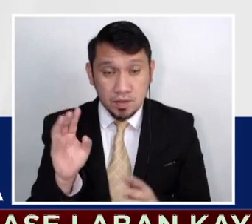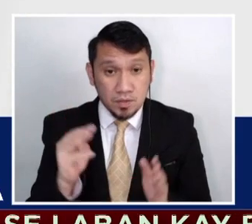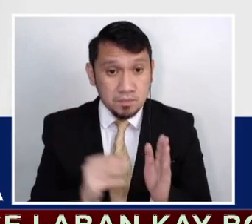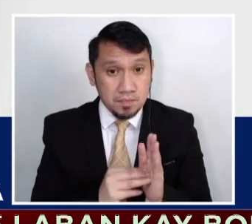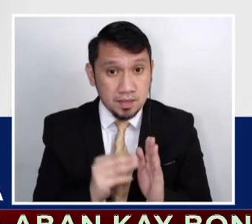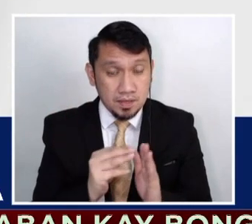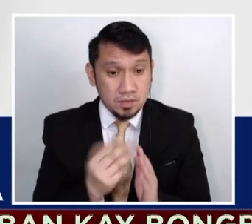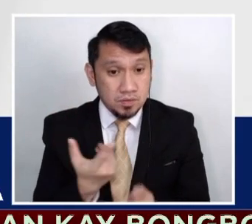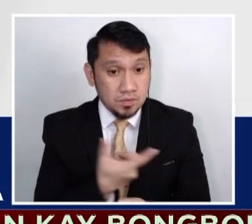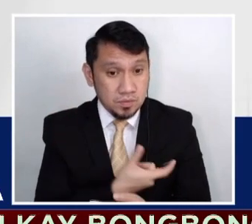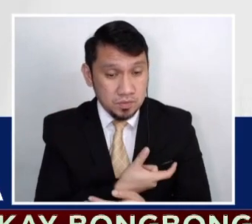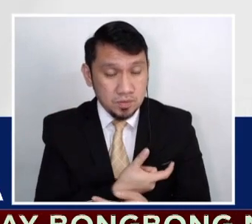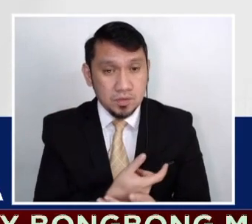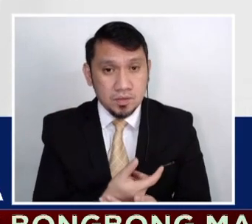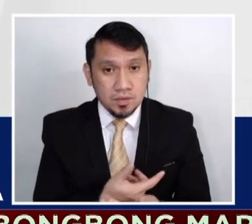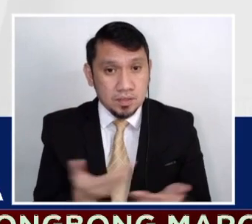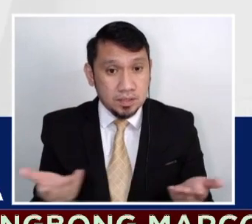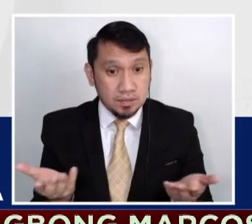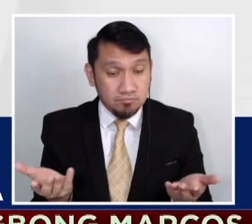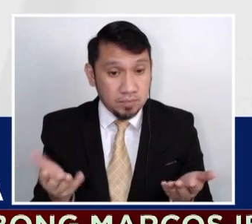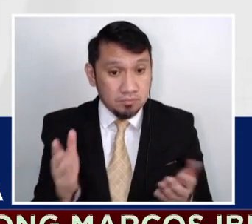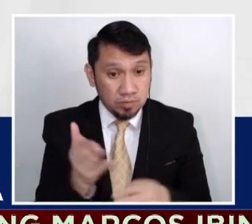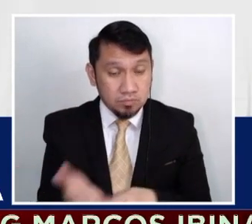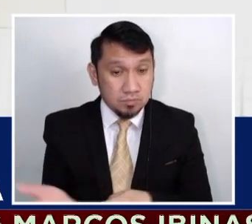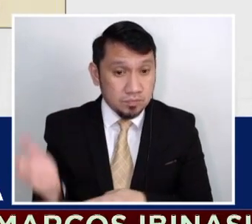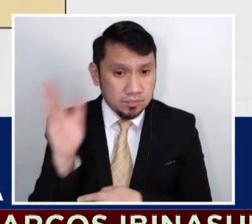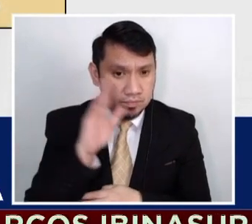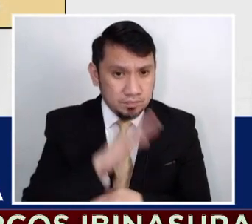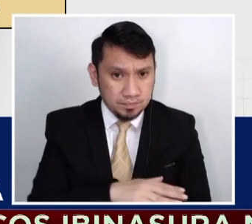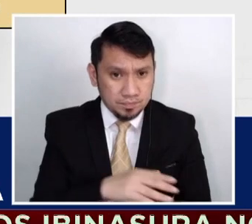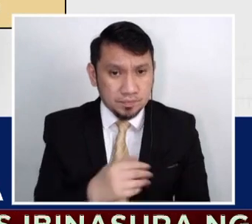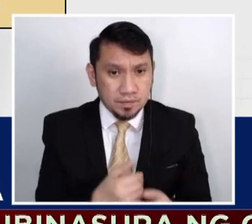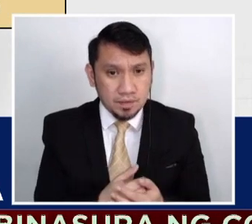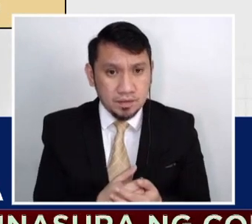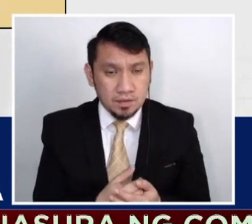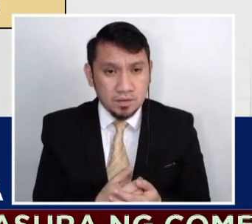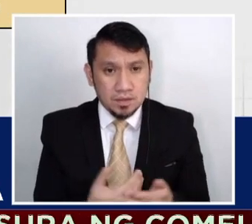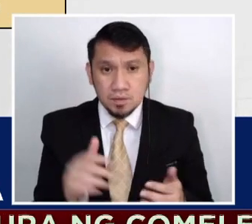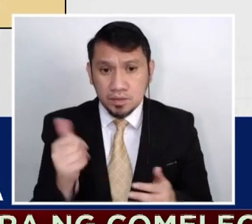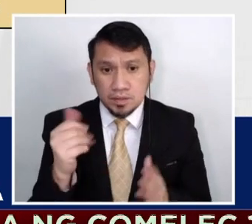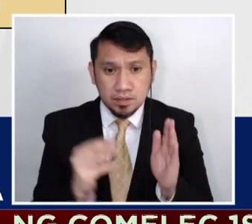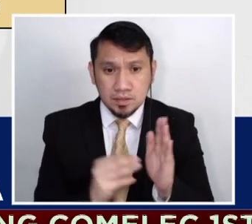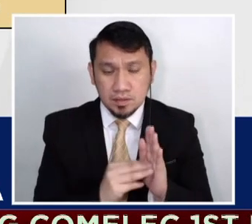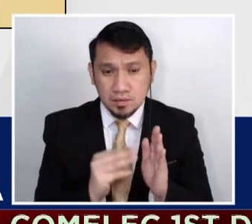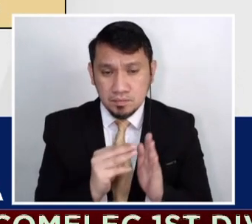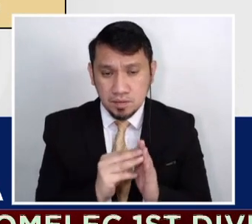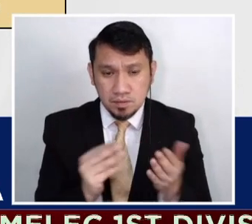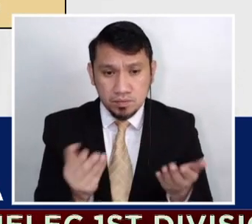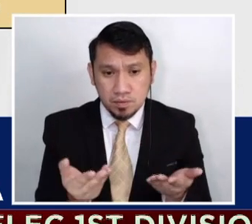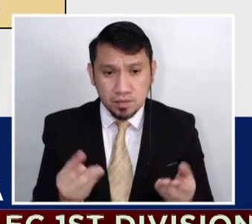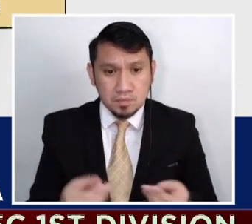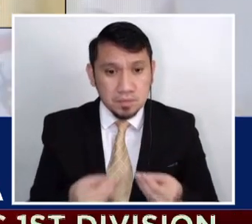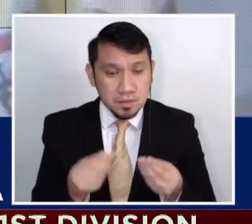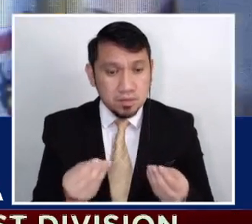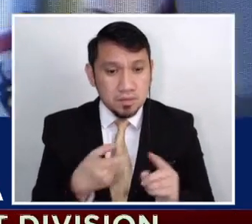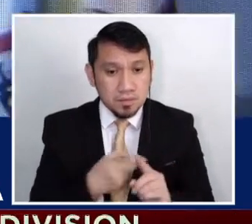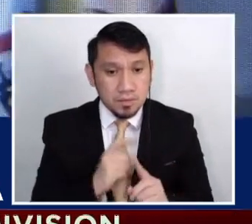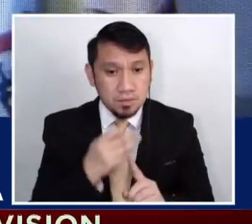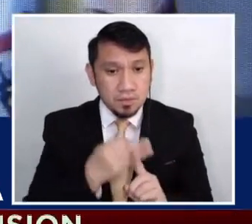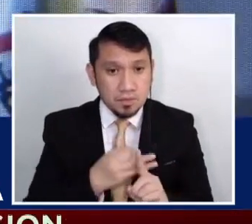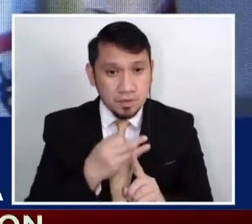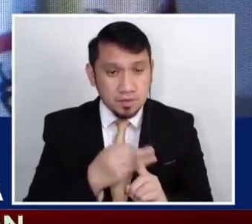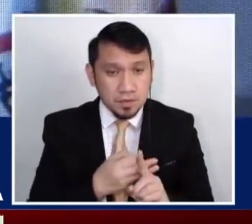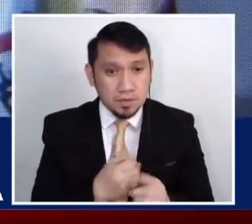ang COVID vaccine doses na naiturok buong buwan, hindi na sumampa ng higit 10 milyong doses ang naibibigay mula Pebrero.